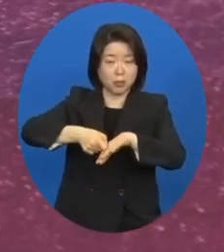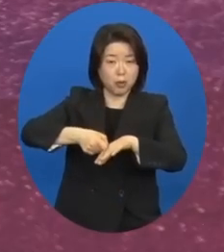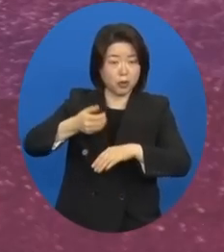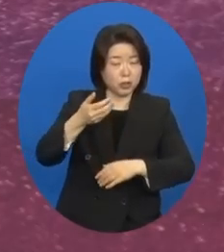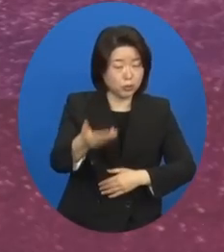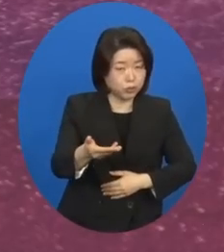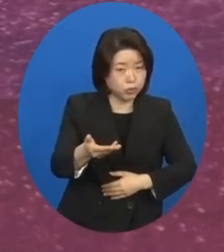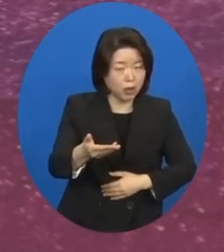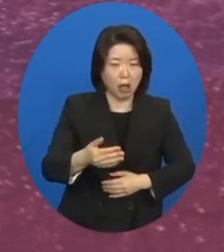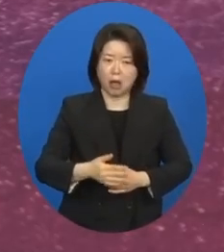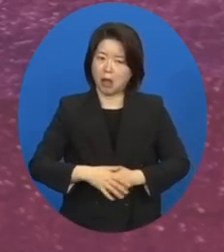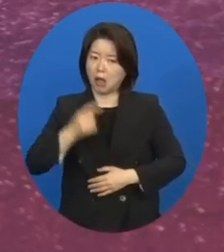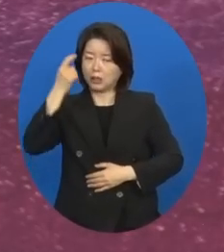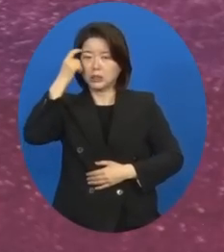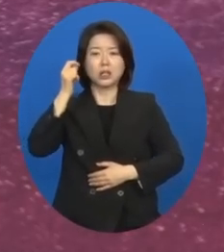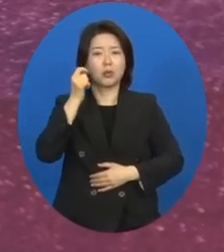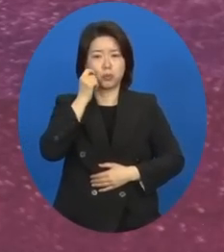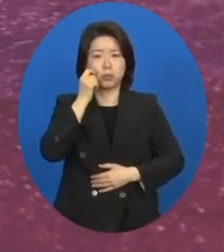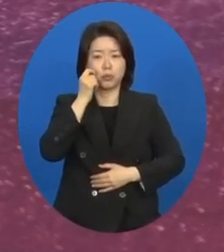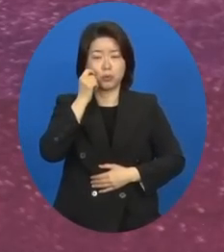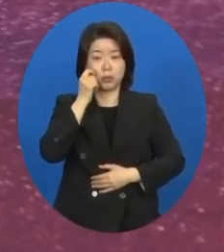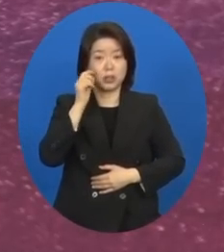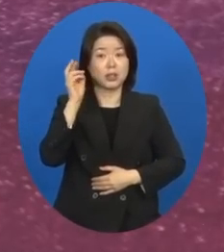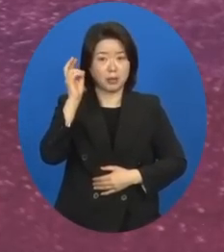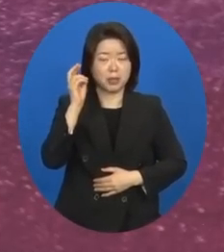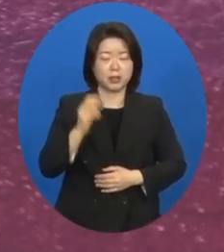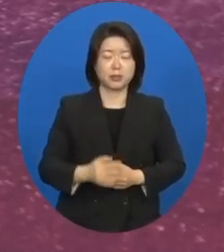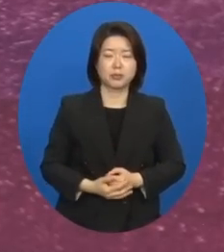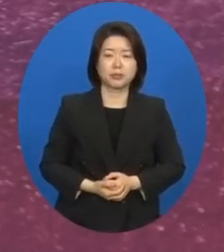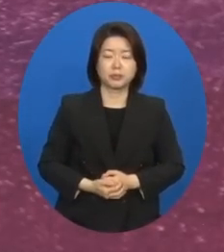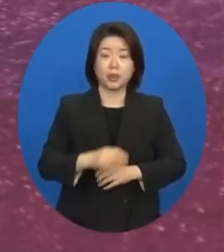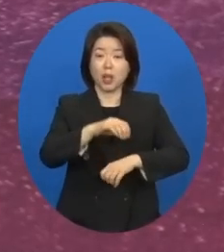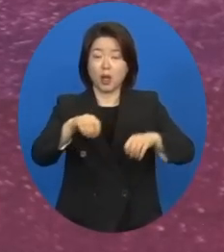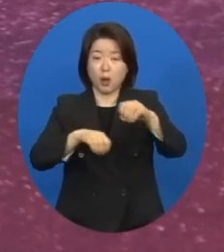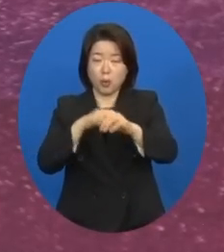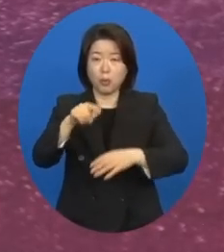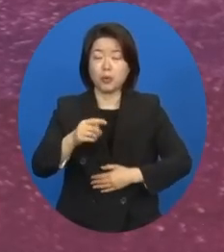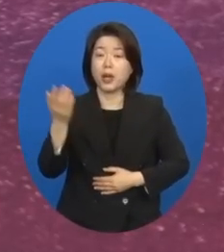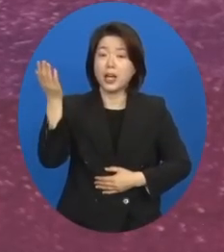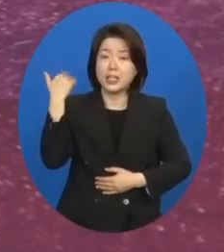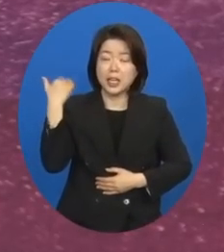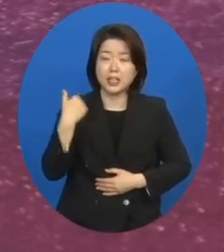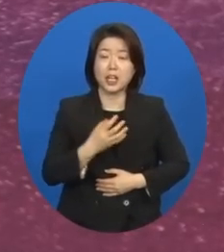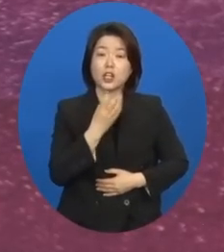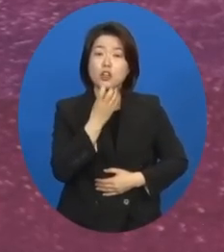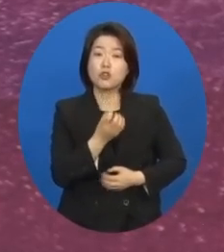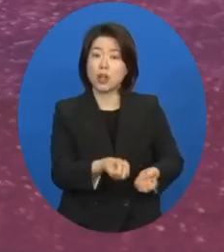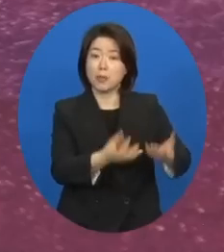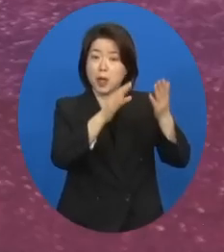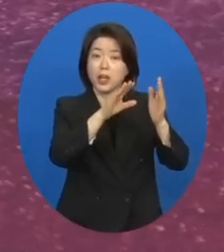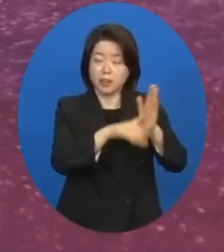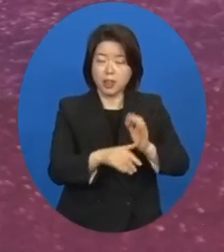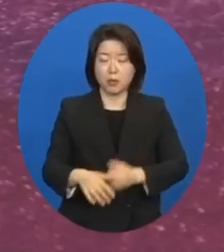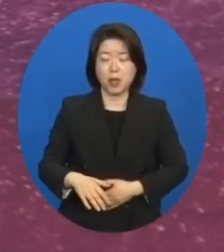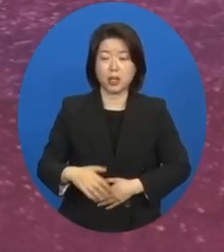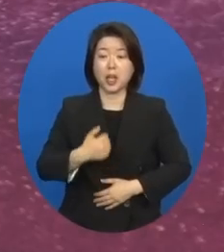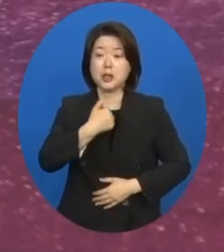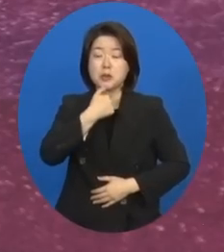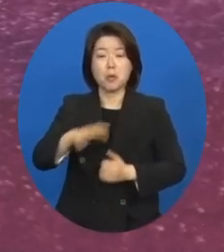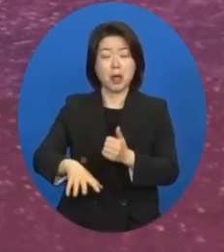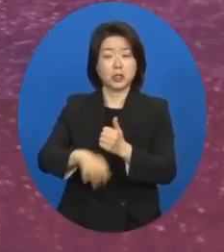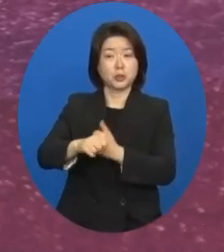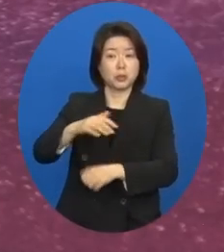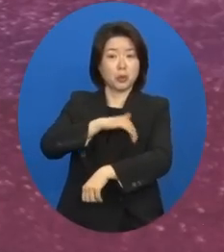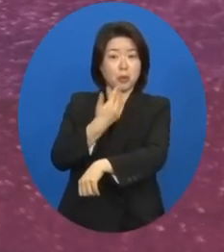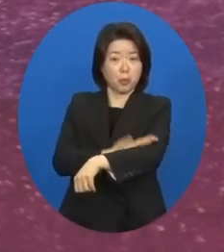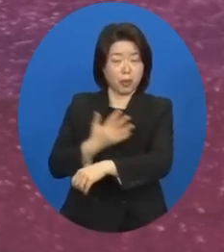것에 대해서는 전혀 생각하고 있지는 않았던 것 같습니다. 오히려 당시 유대 명절이 되면 로마 총독의 권한으로